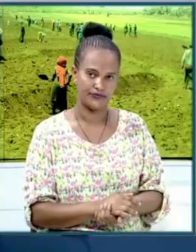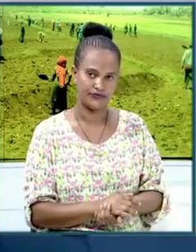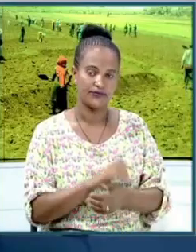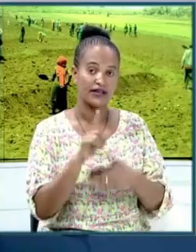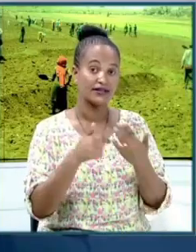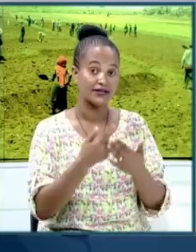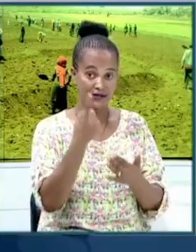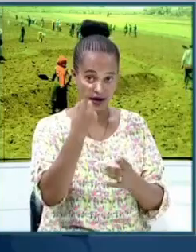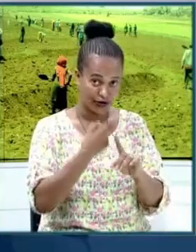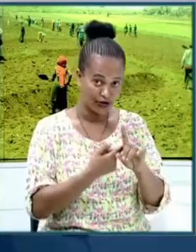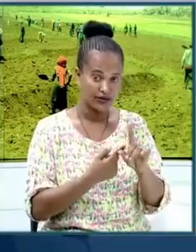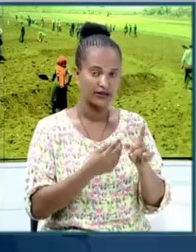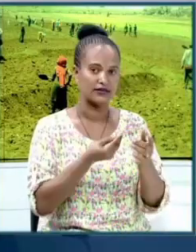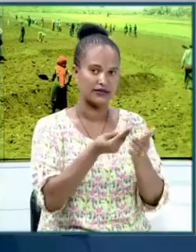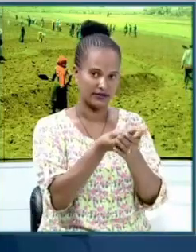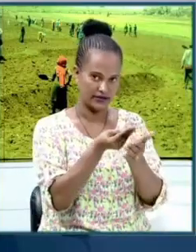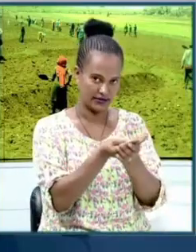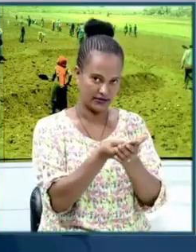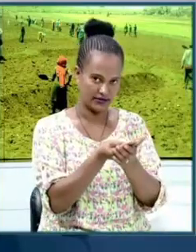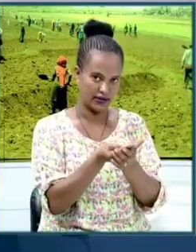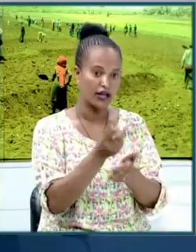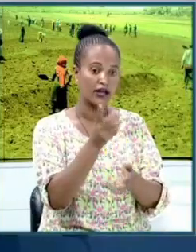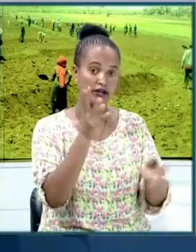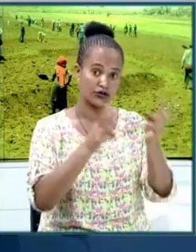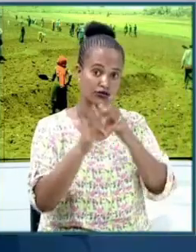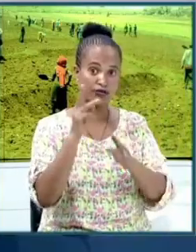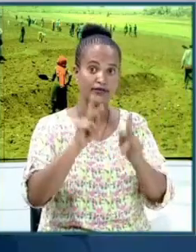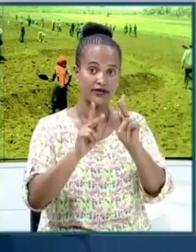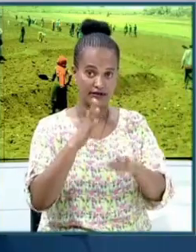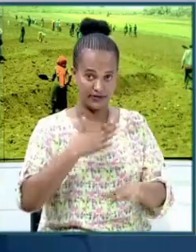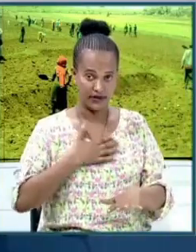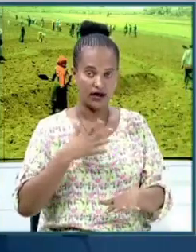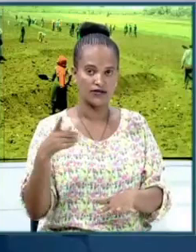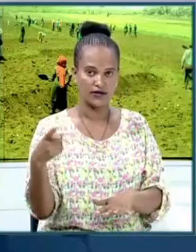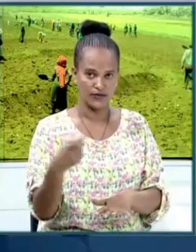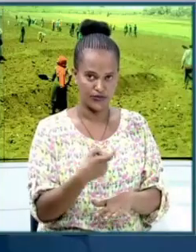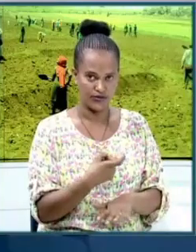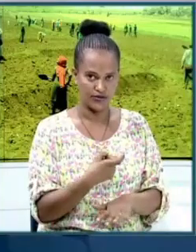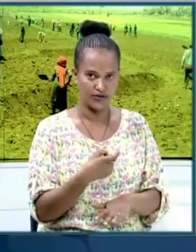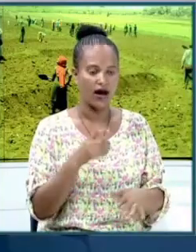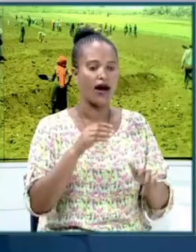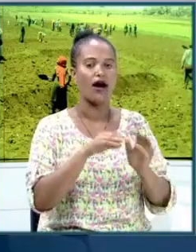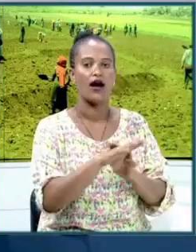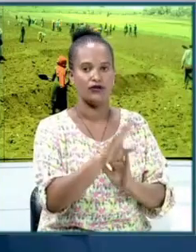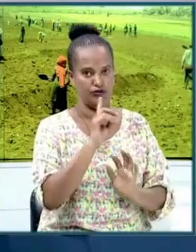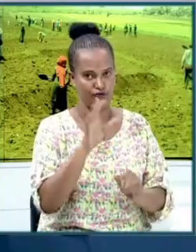لازم نحد ور حسنكي نتسقم هزبنا تخون هاتيا